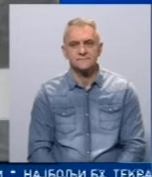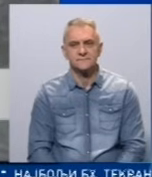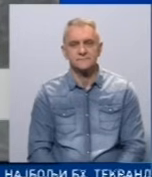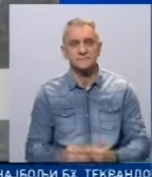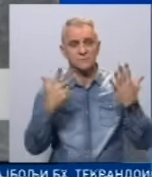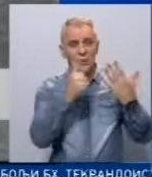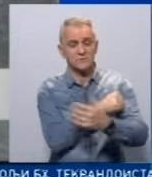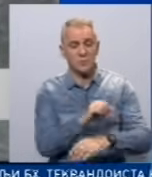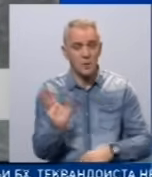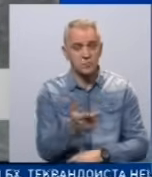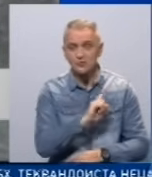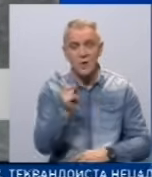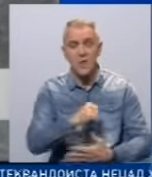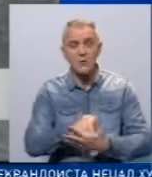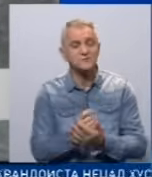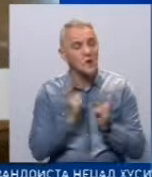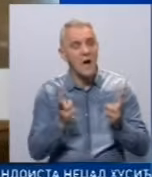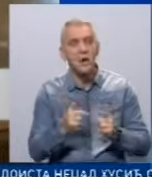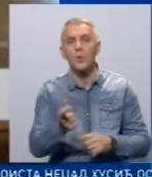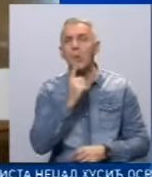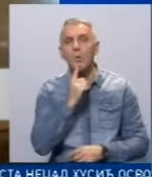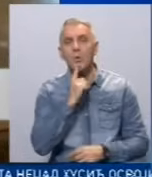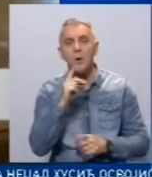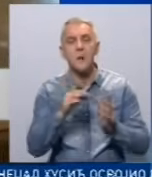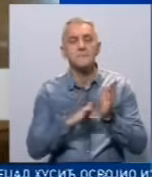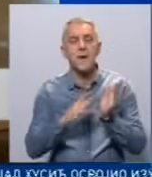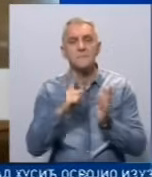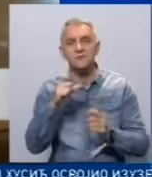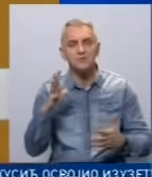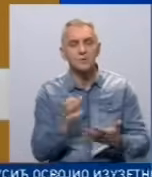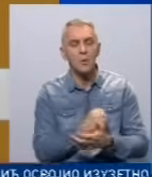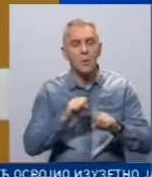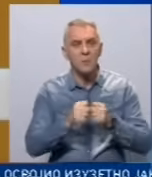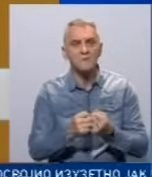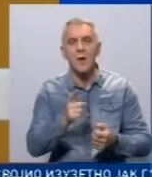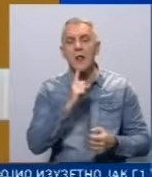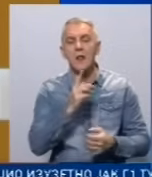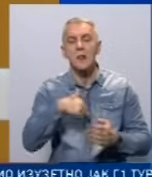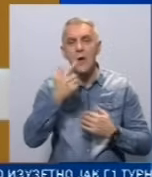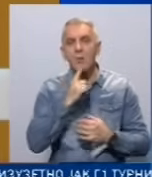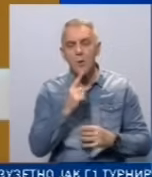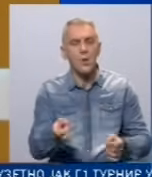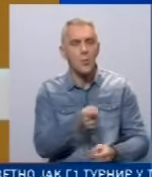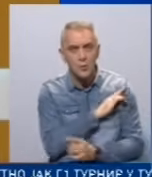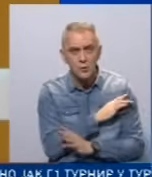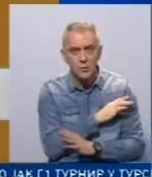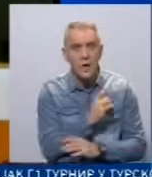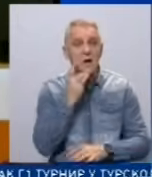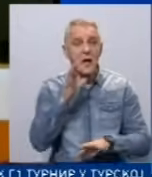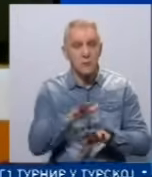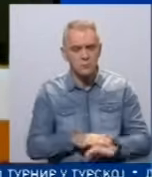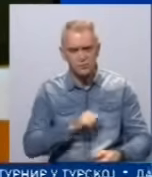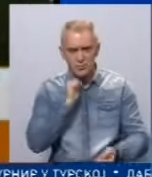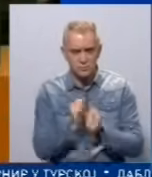8 godina prošlo, a nije utvrđeno kako je i od koga Dženan Memić zadobio povrede nakon kojih je i preminuo. Kada je krenula pravna